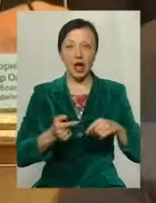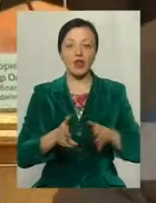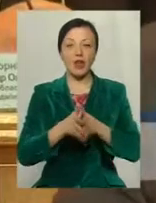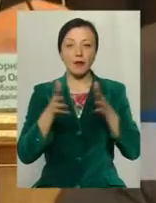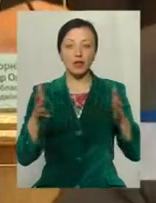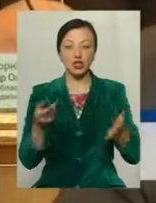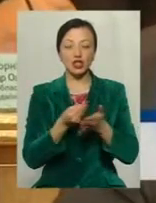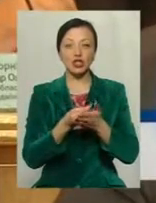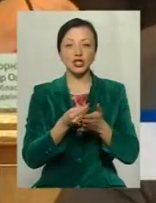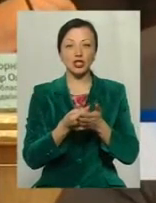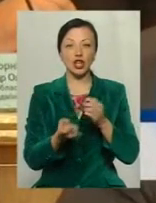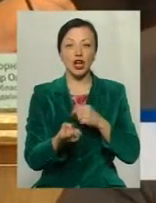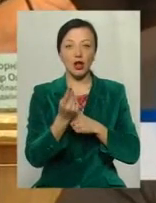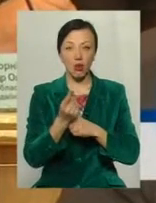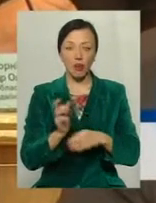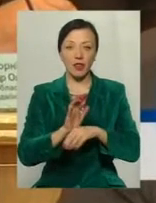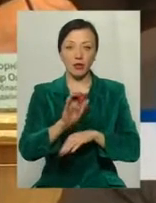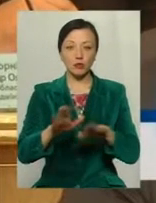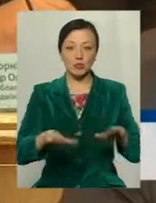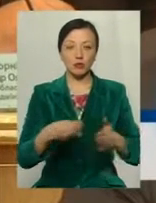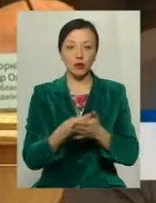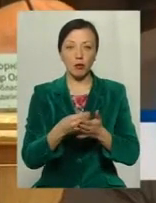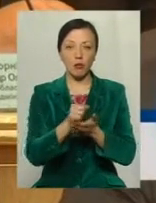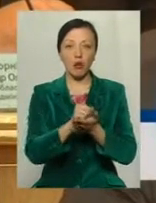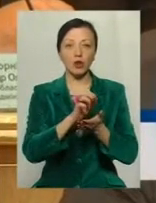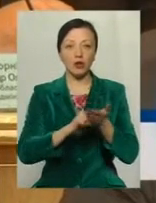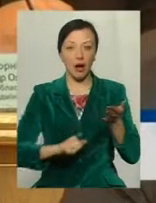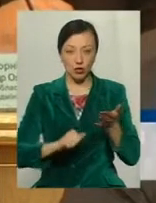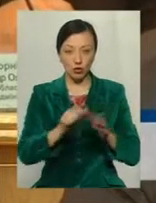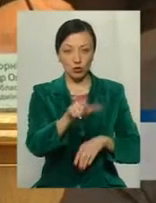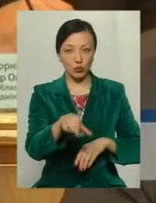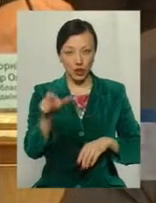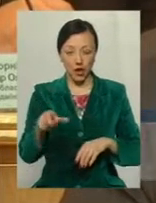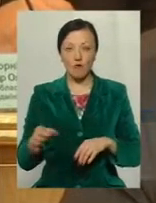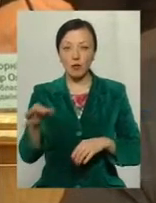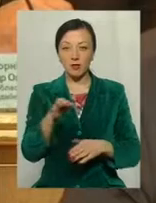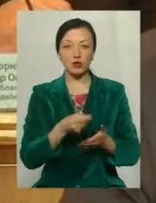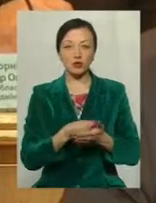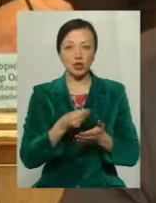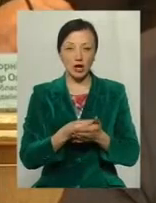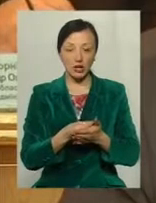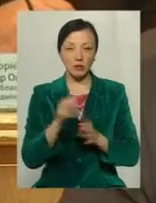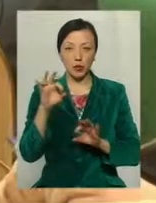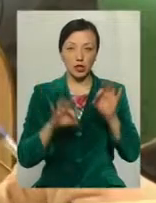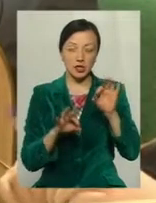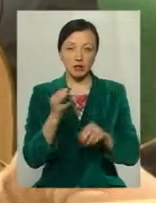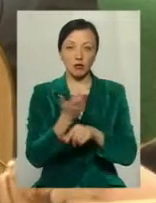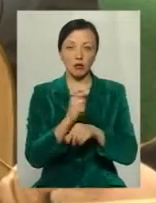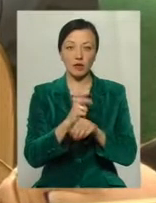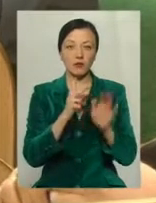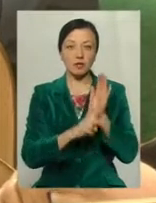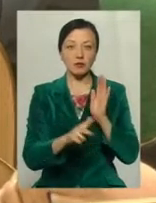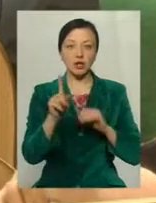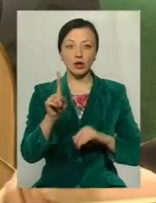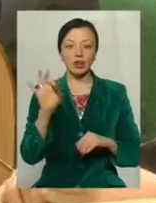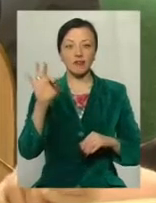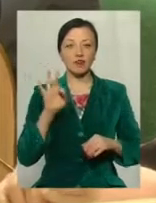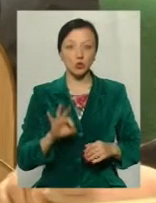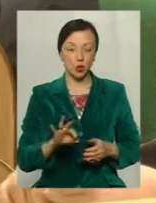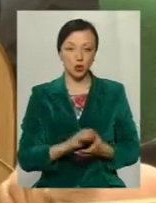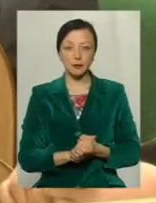бути вищими, якби в краї активніше працювали над детінізацією зарплат та створенням умов для розвитку